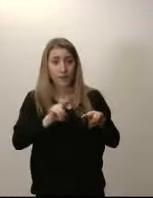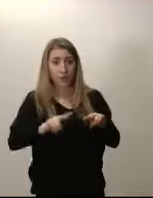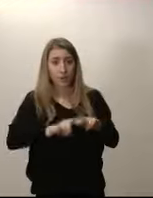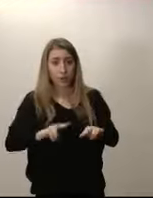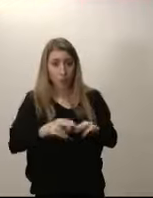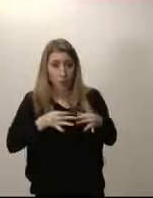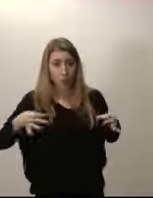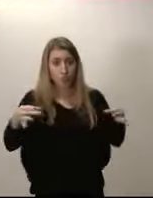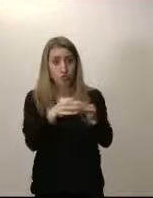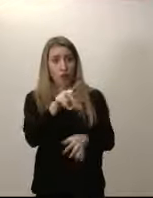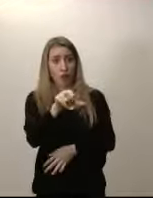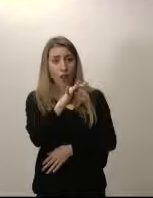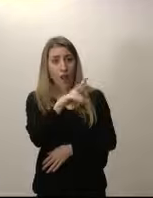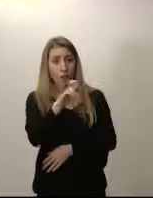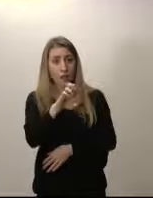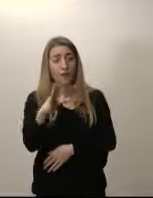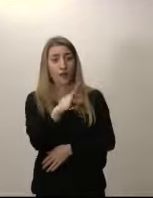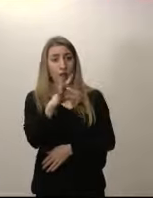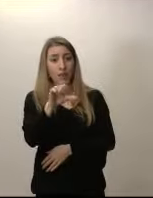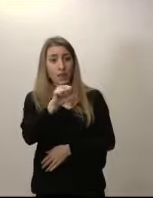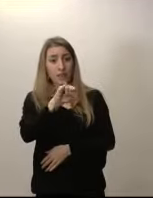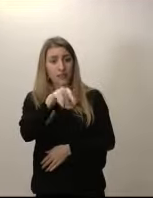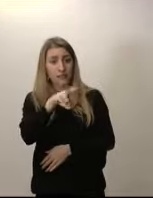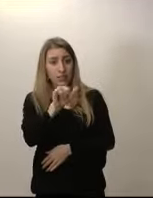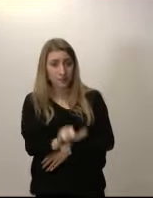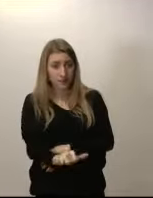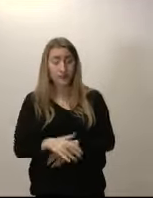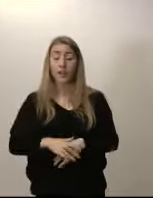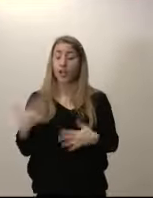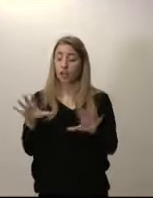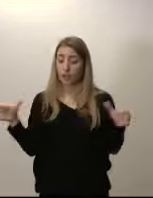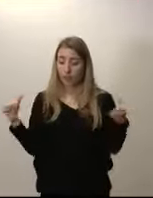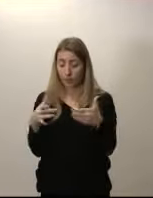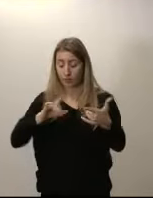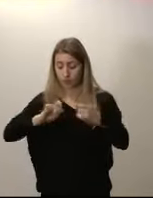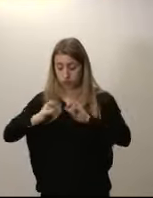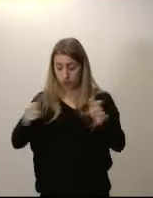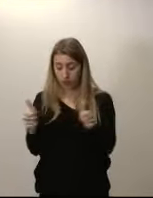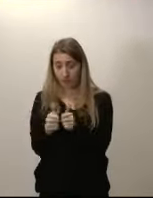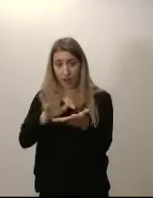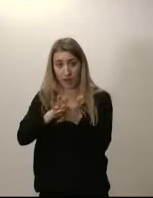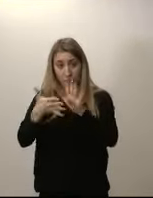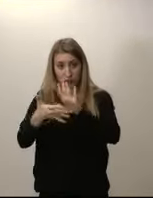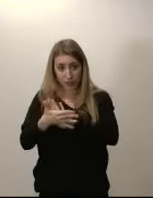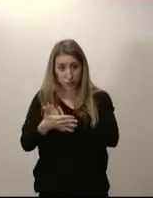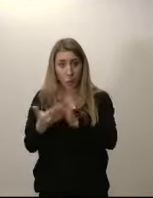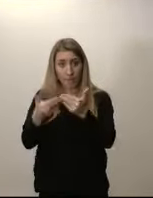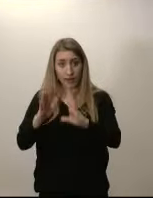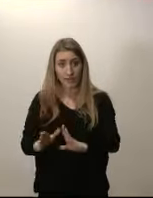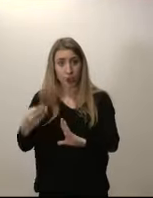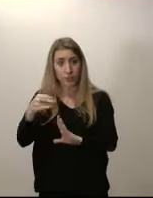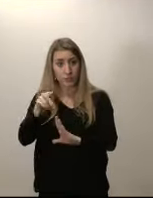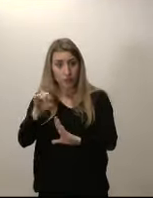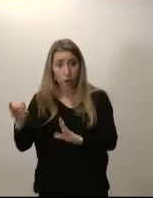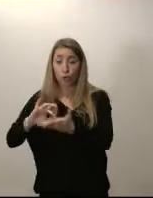l'âtre de Tassigny. Alors, les différentes réunions de concertation qui se sont déroulées avec l'association de la résidence Médoc, les bailleurs